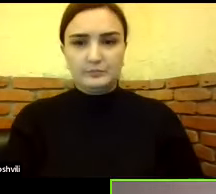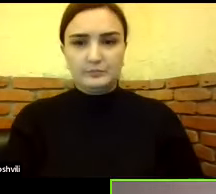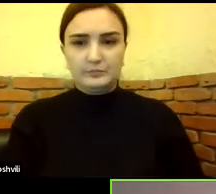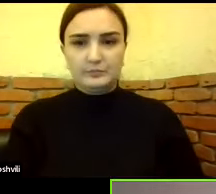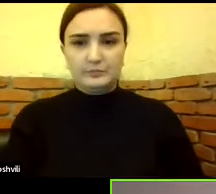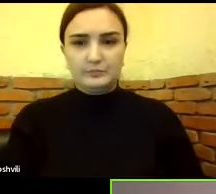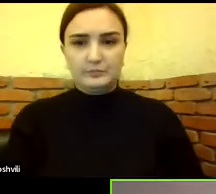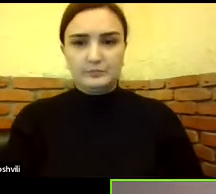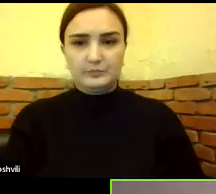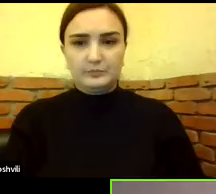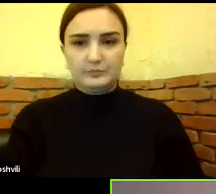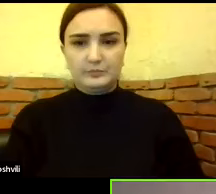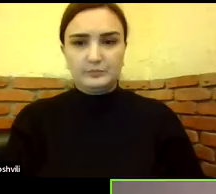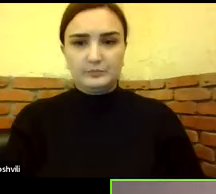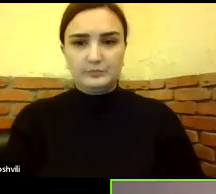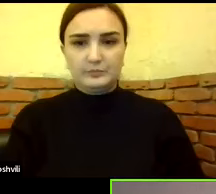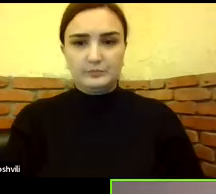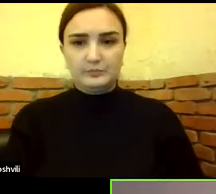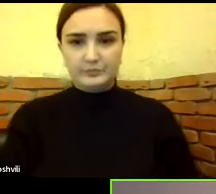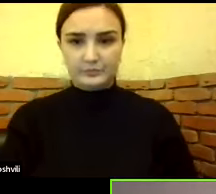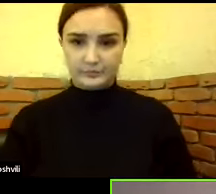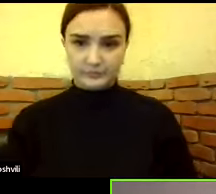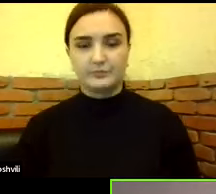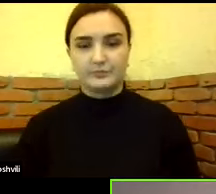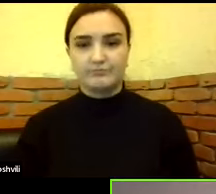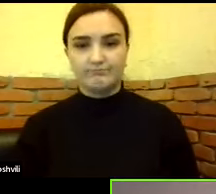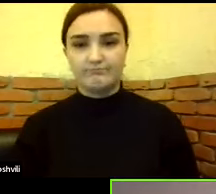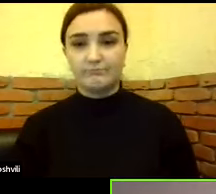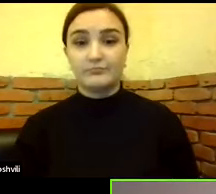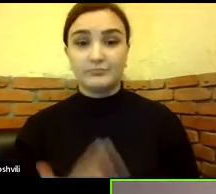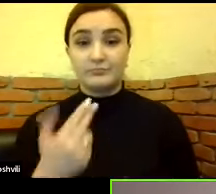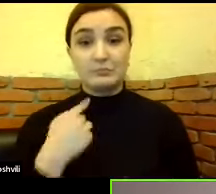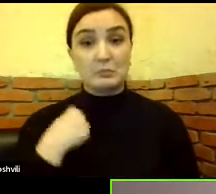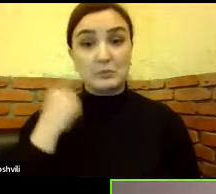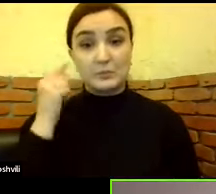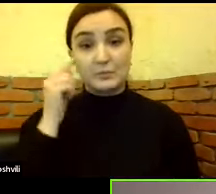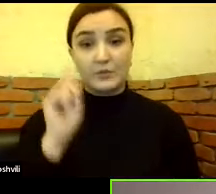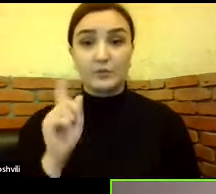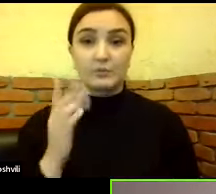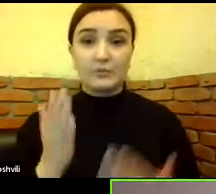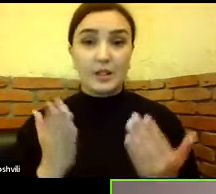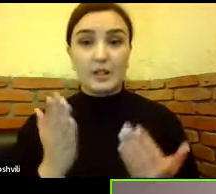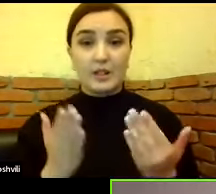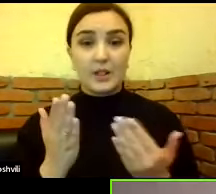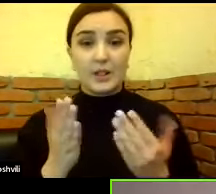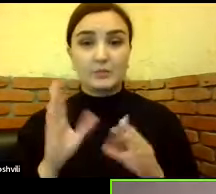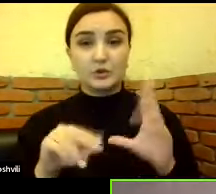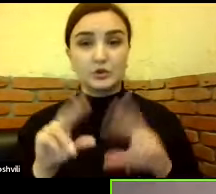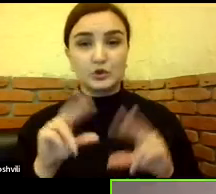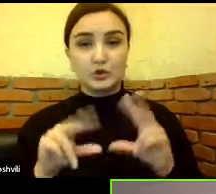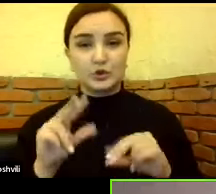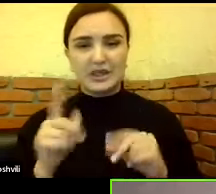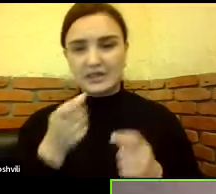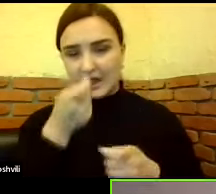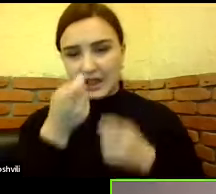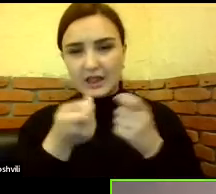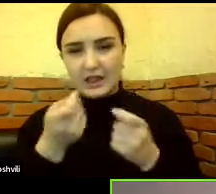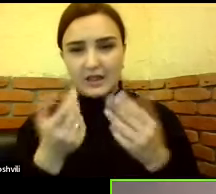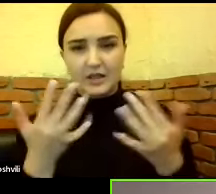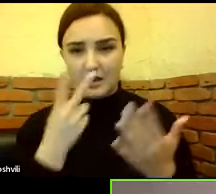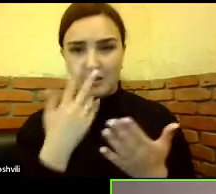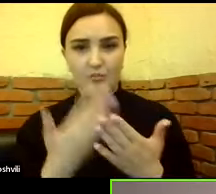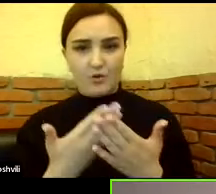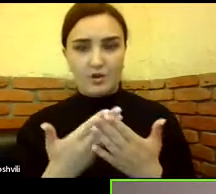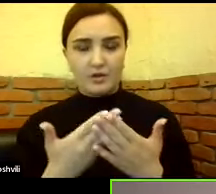ხო, მე მგონია, რომ ალბათ ფაქტობრივად მარტო პრაგმატულ რამეებში გამოიხატება განსხვავებები. ანუ ის,